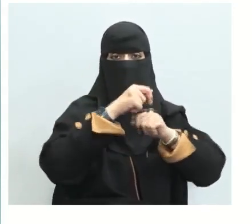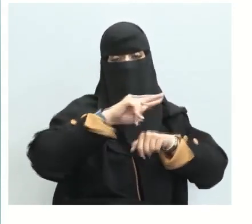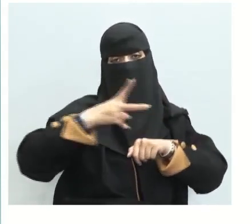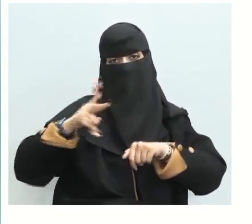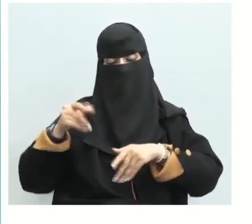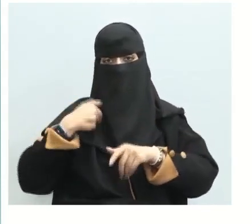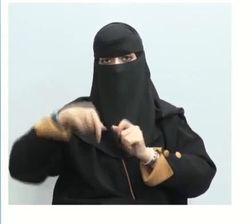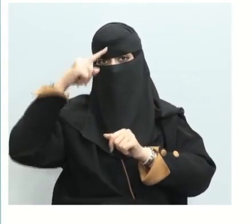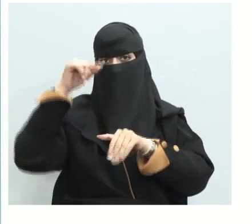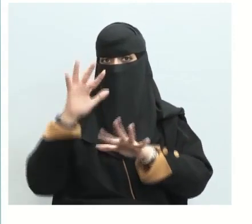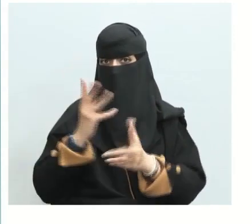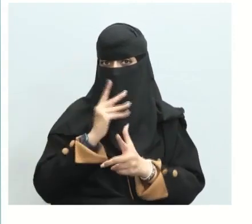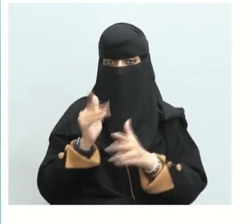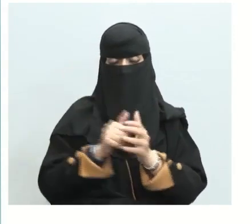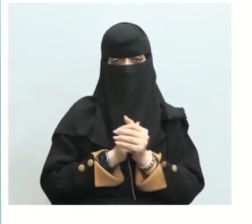عديدة. مثل ماذا؟